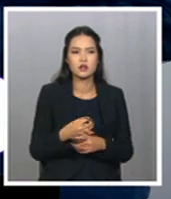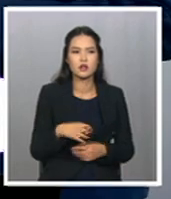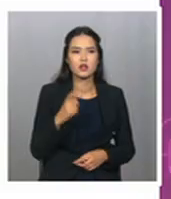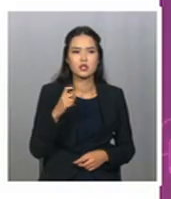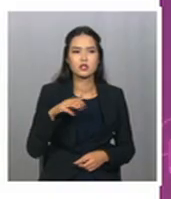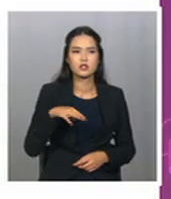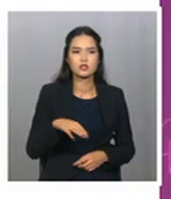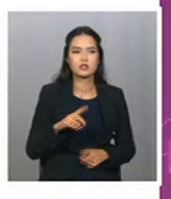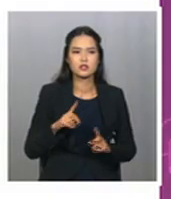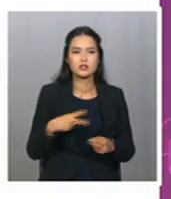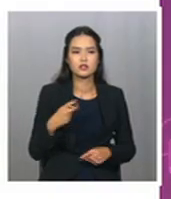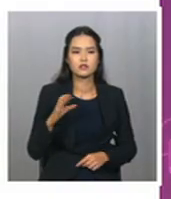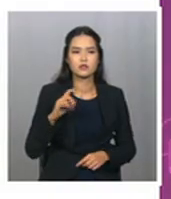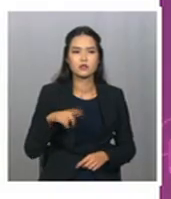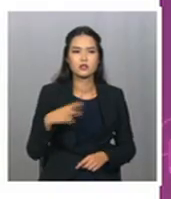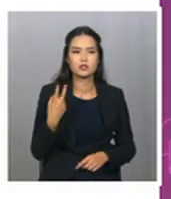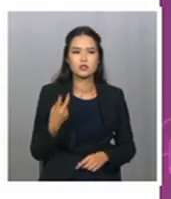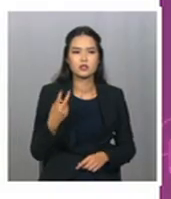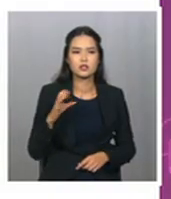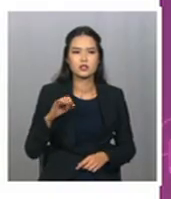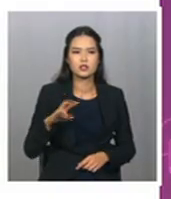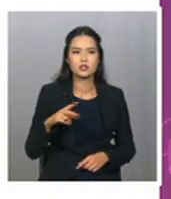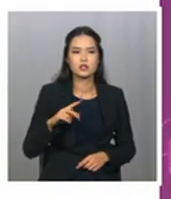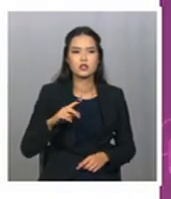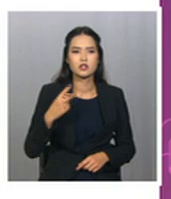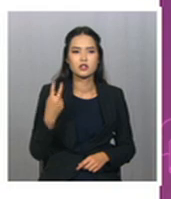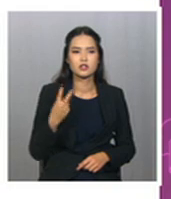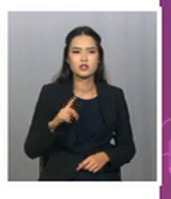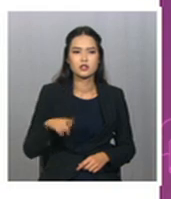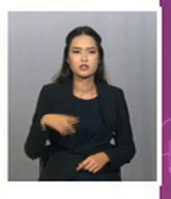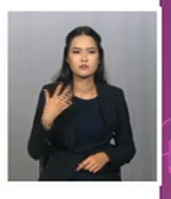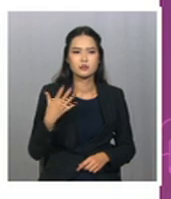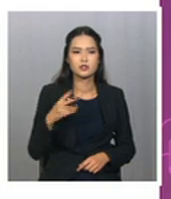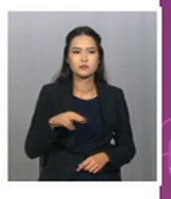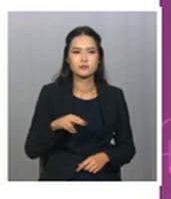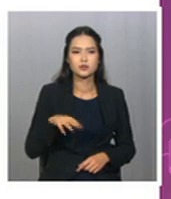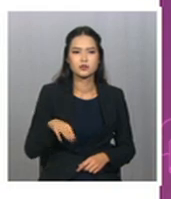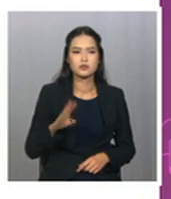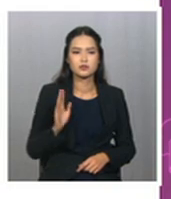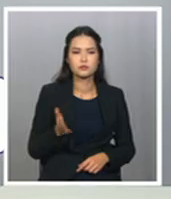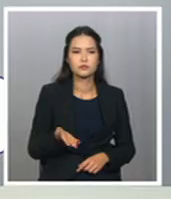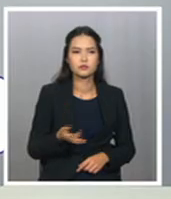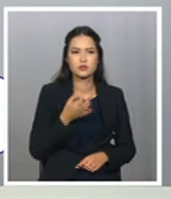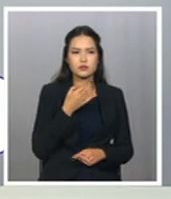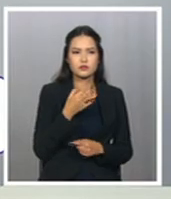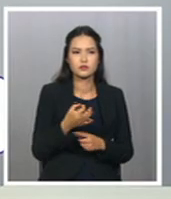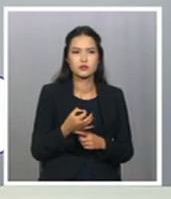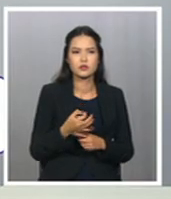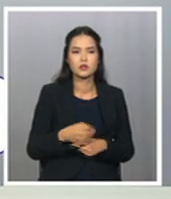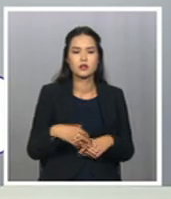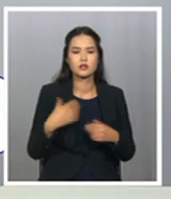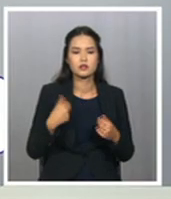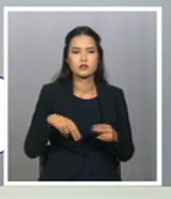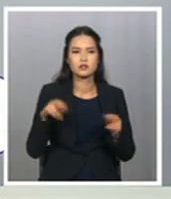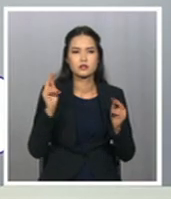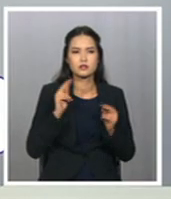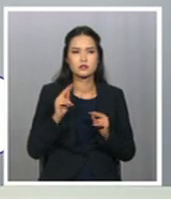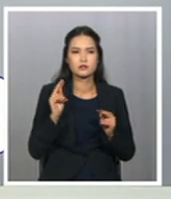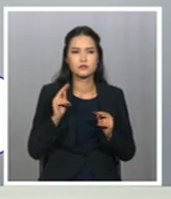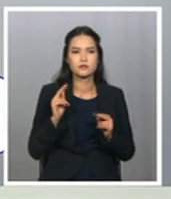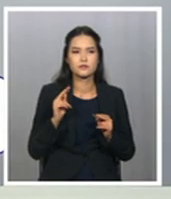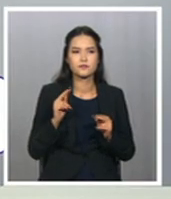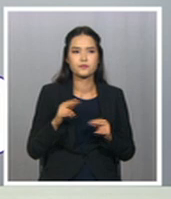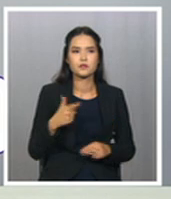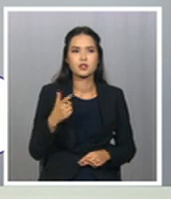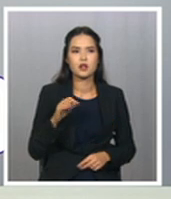теңдеуі 0,2 синус көбейтілген 2,5 пи т-ға тең болды. Біз бүгінгі сабағымызда